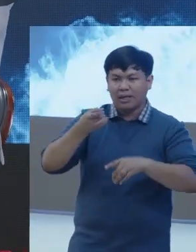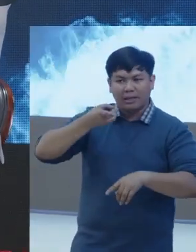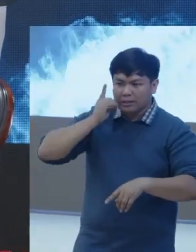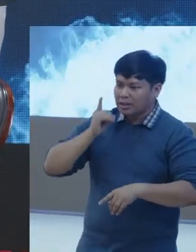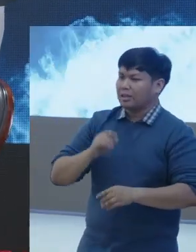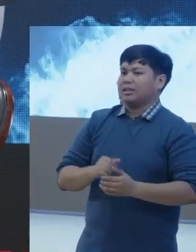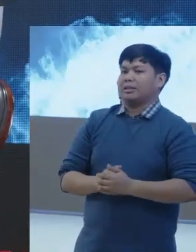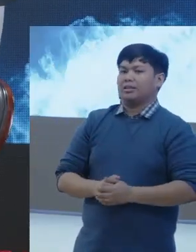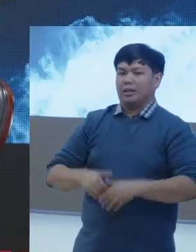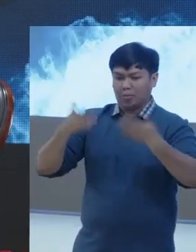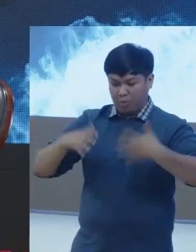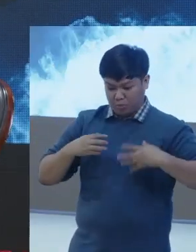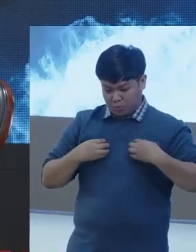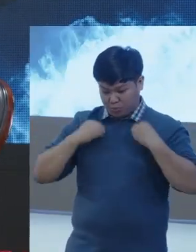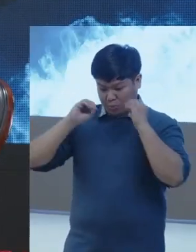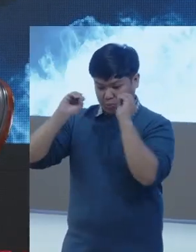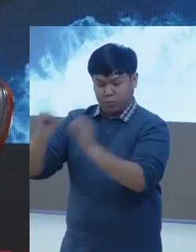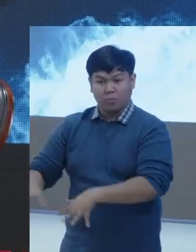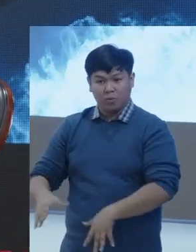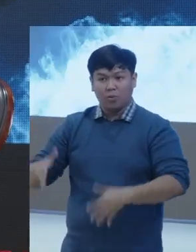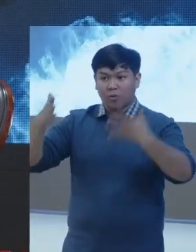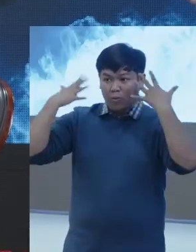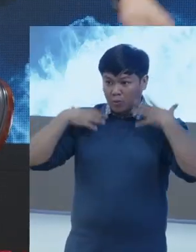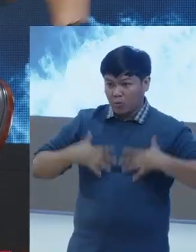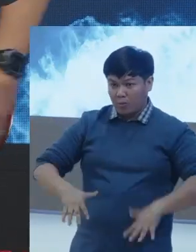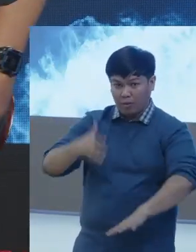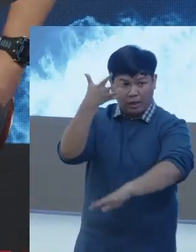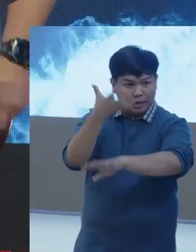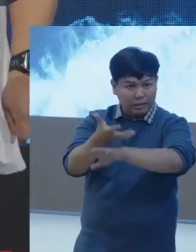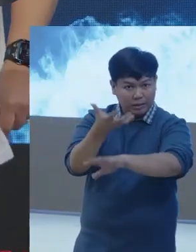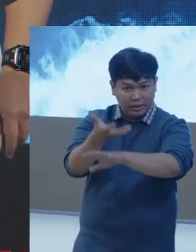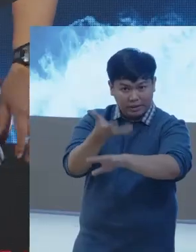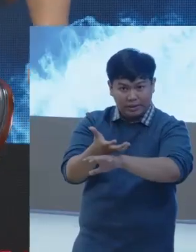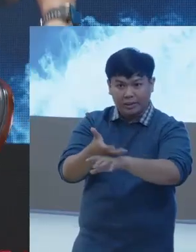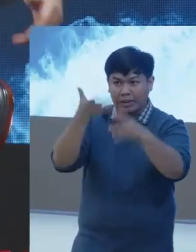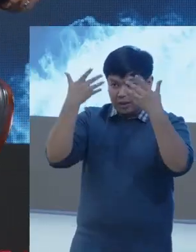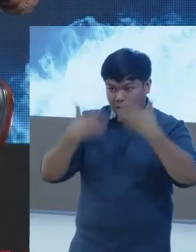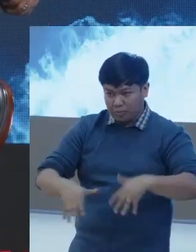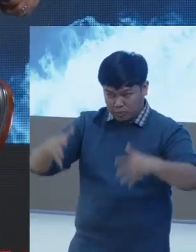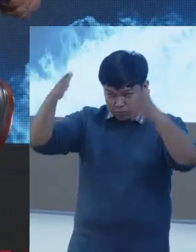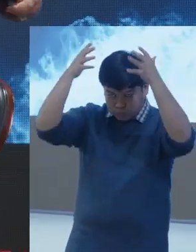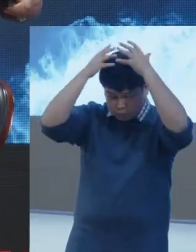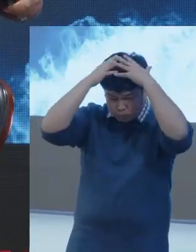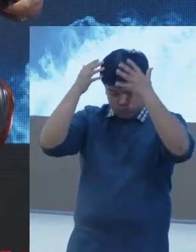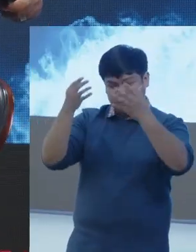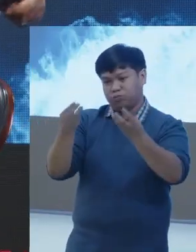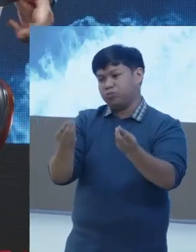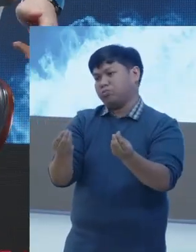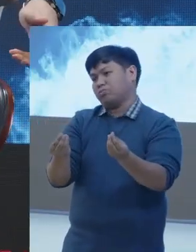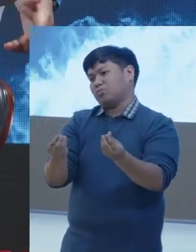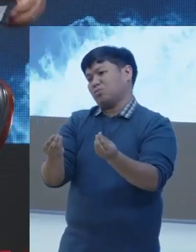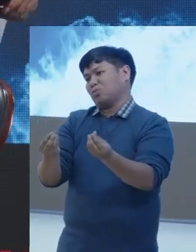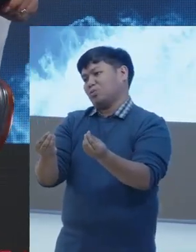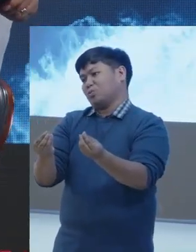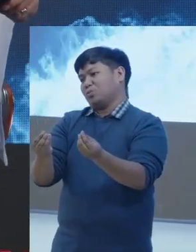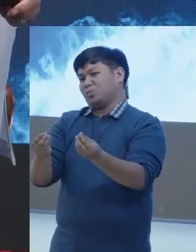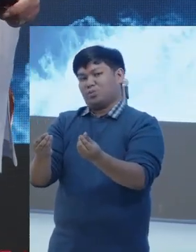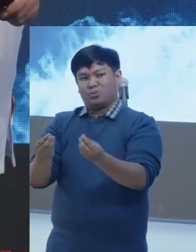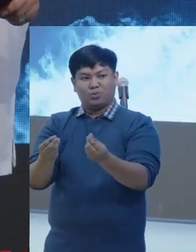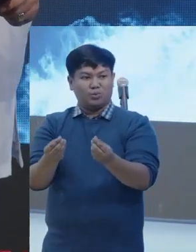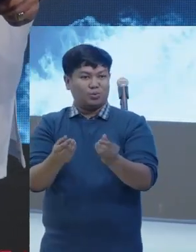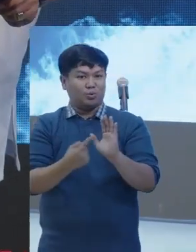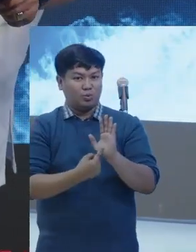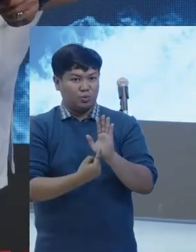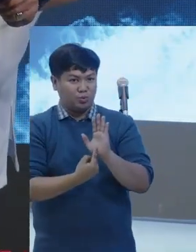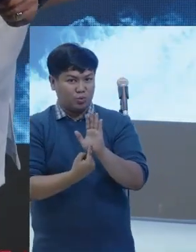throne, removed his robe, kanyang royal garments, covered himself with sackcloth, and